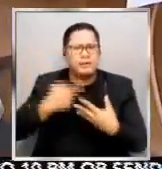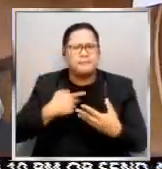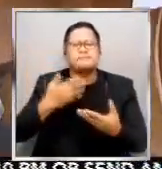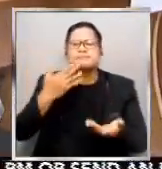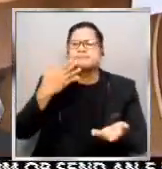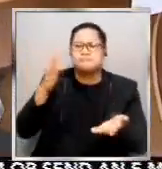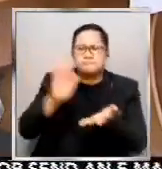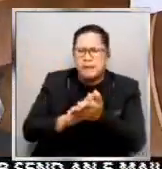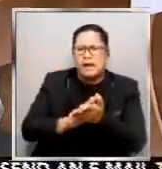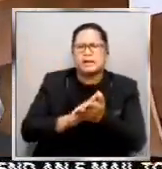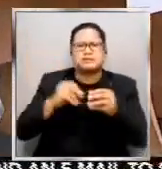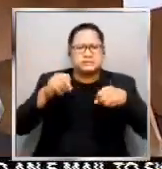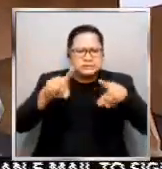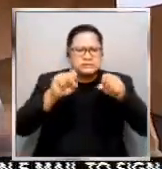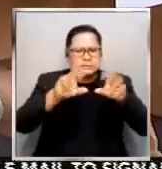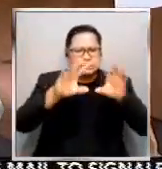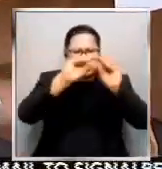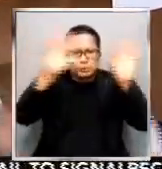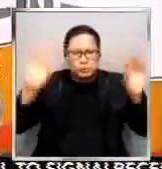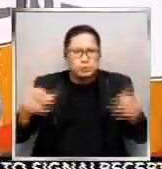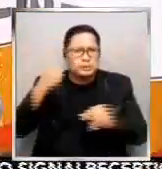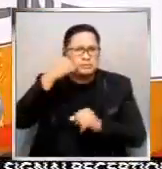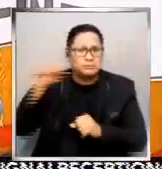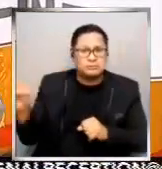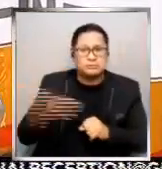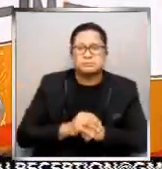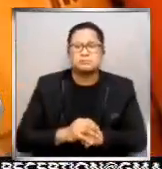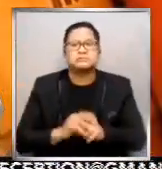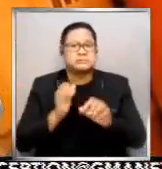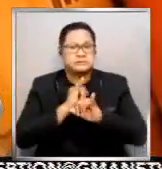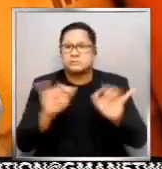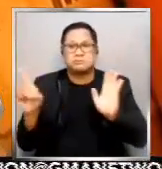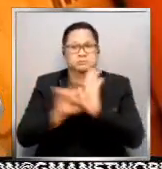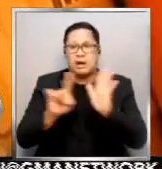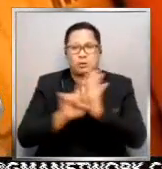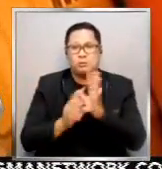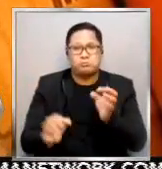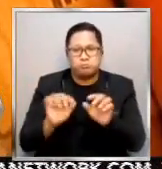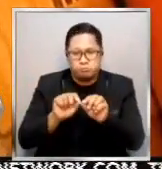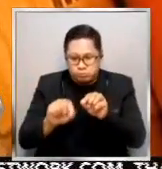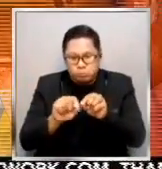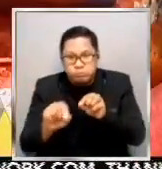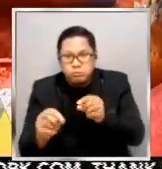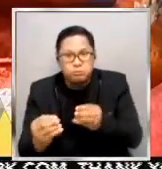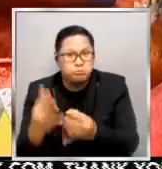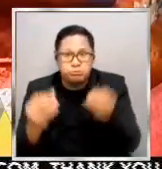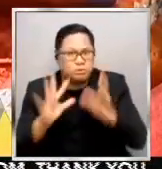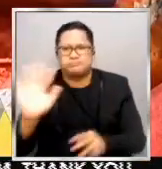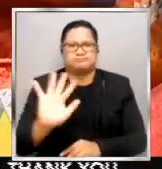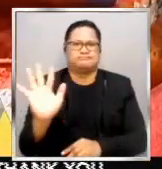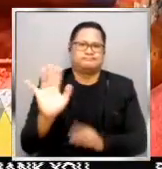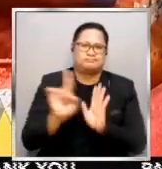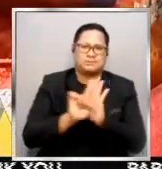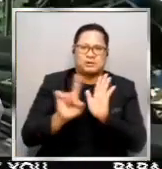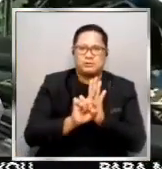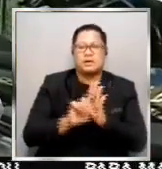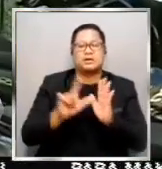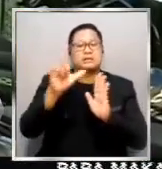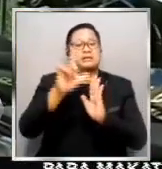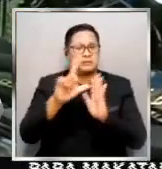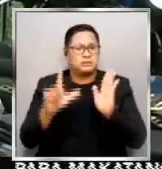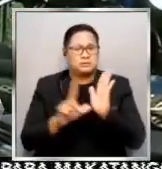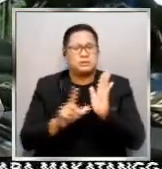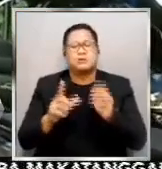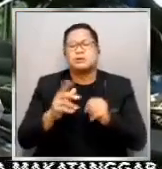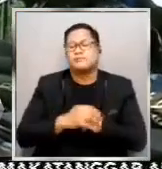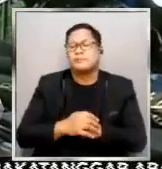paputok. Ayon sa pulisya, bawal pa rin ang pagbebenta ng paputok alinsunod sa Republic Act No. 7183. May babala naman